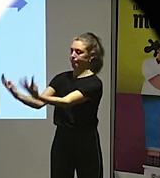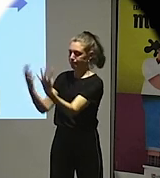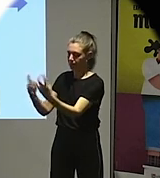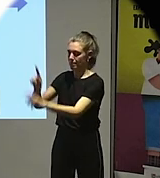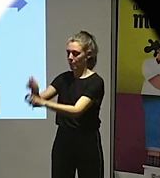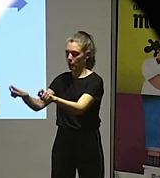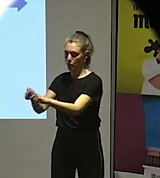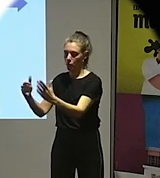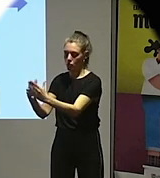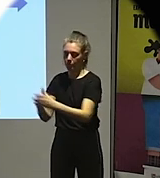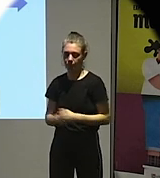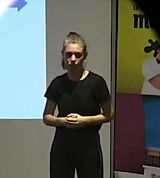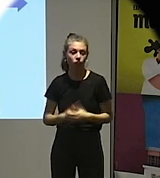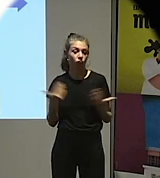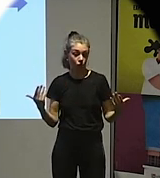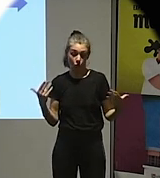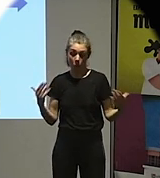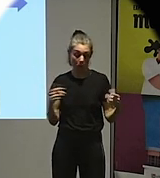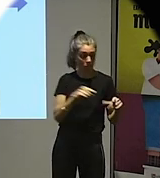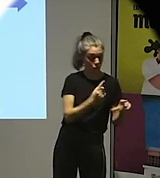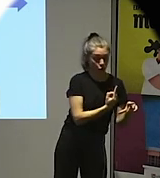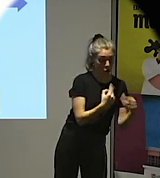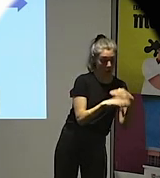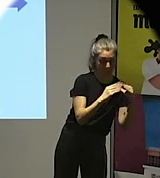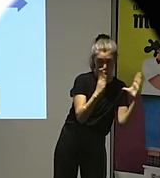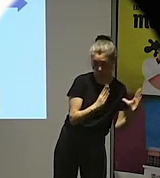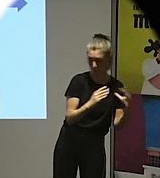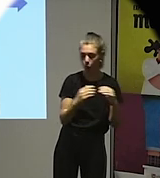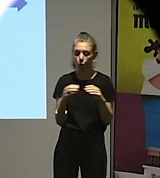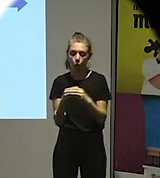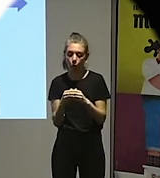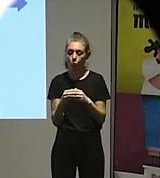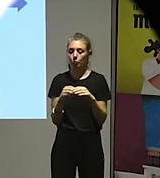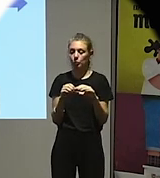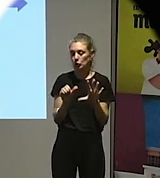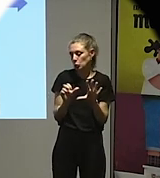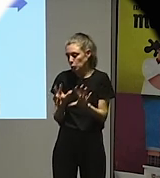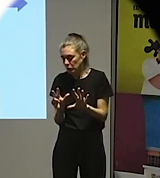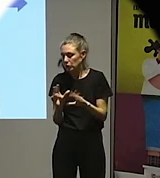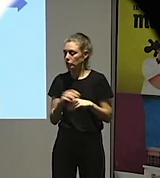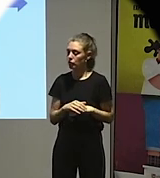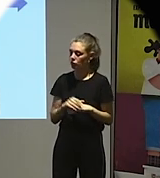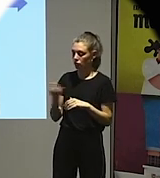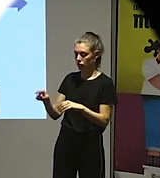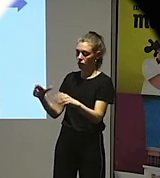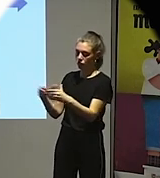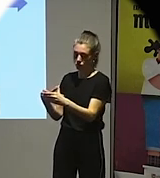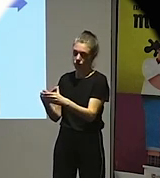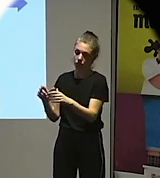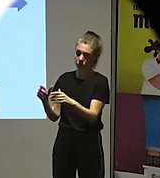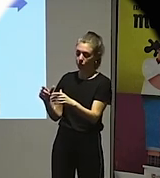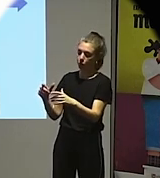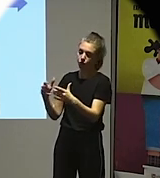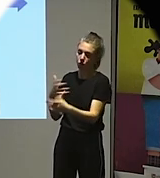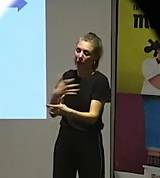les personnes étaient seules à domicile, ou alors elles étaient dans des groupes de 6 à 8 ou de 8 à 10 participants, soit aux ateliers cordage à